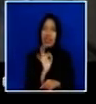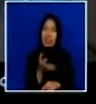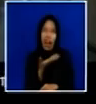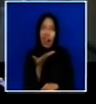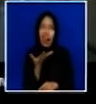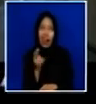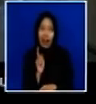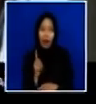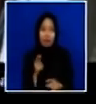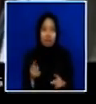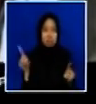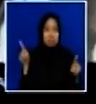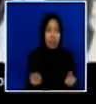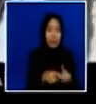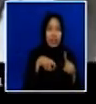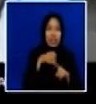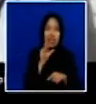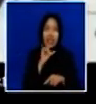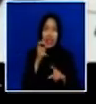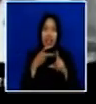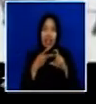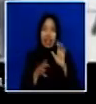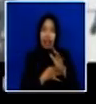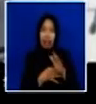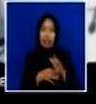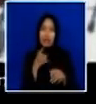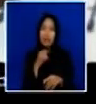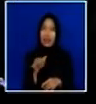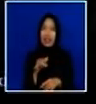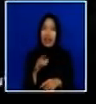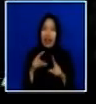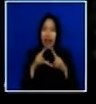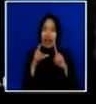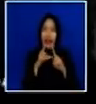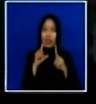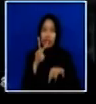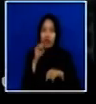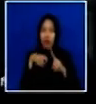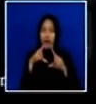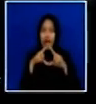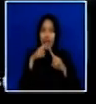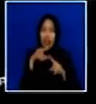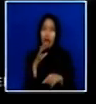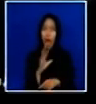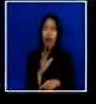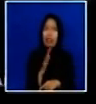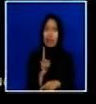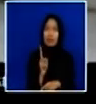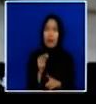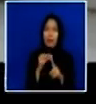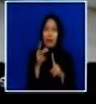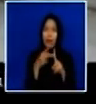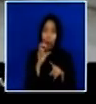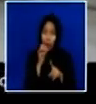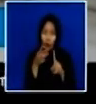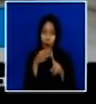mendampingi kliennya rasa takut dan cemas dirasakan beberapa advokat yang mengalami fobia jarum suntik atau